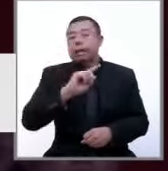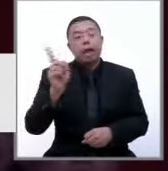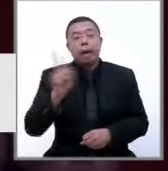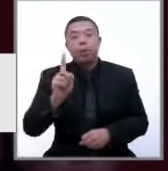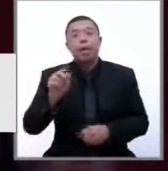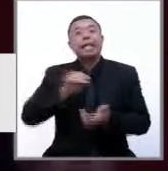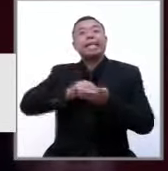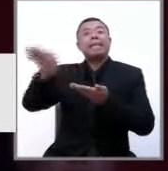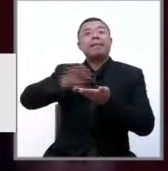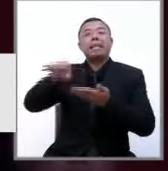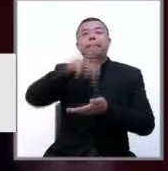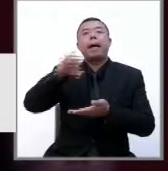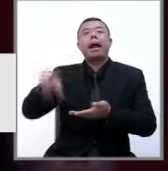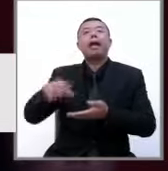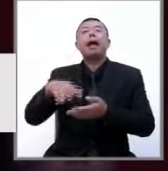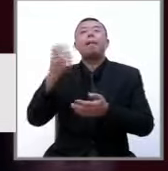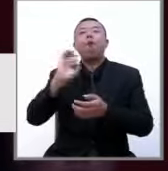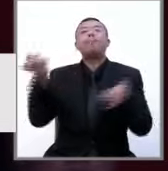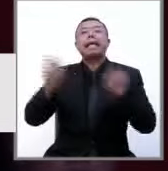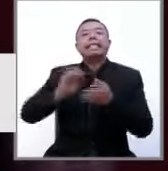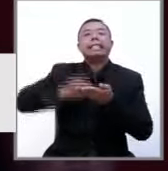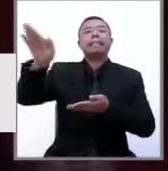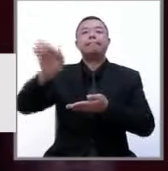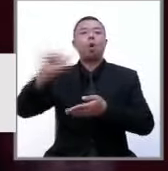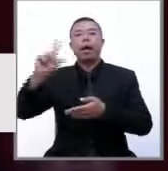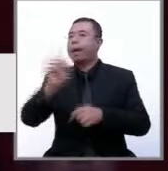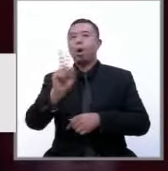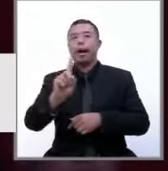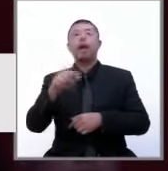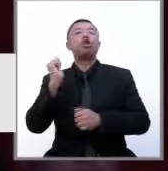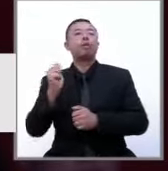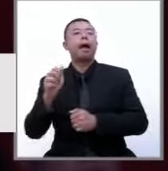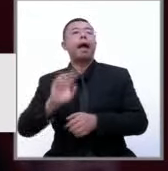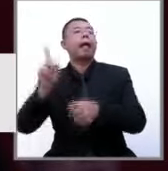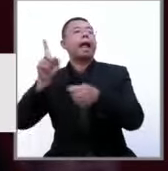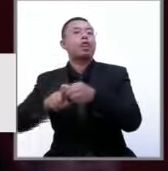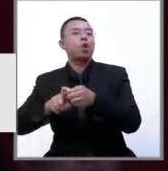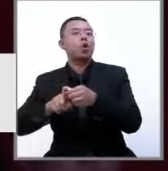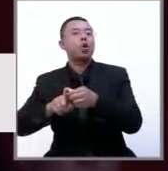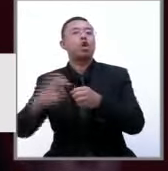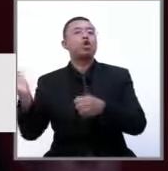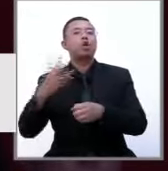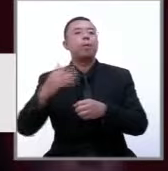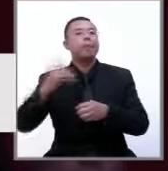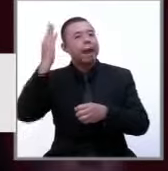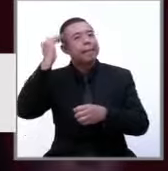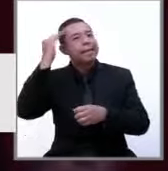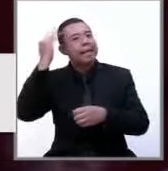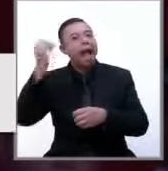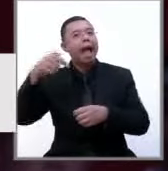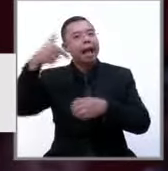mengirim barang mentah untuk mengurangi ketergantungan pada energi fosil kita akan dorong